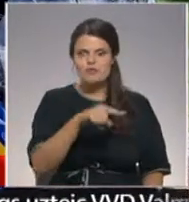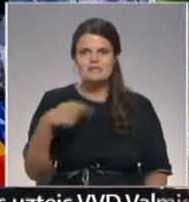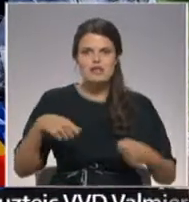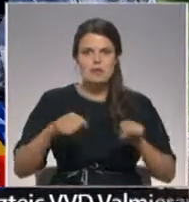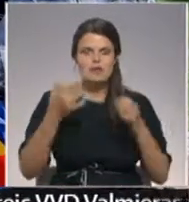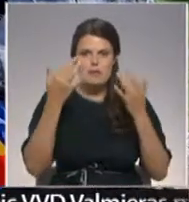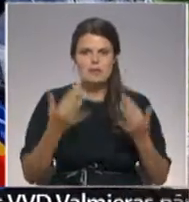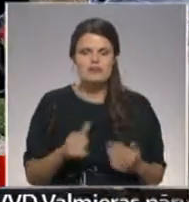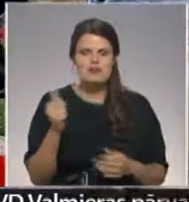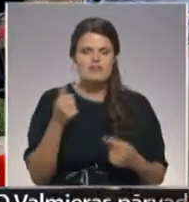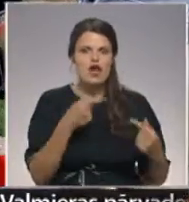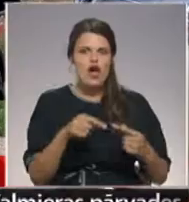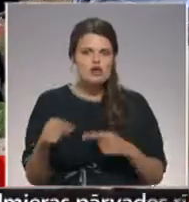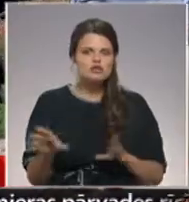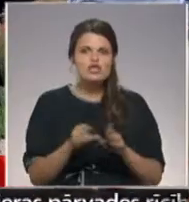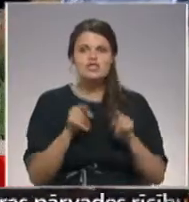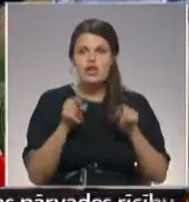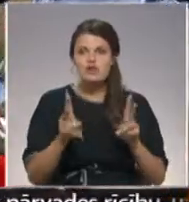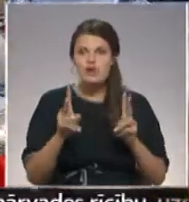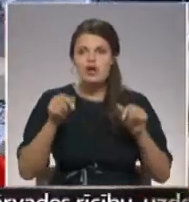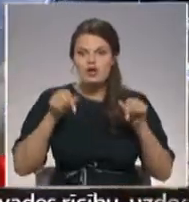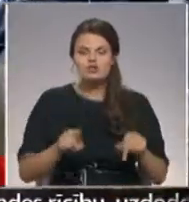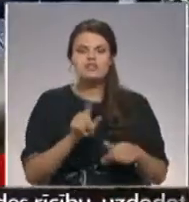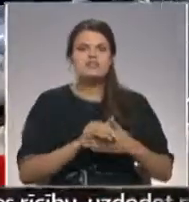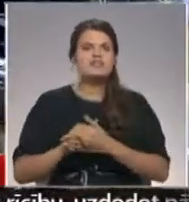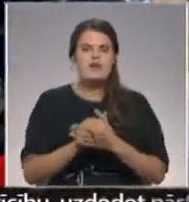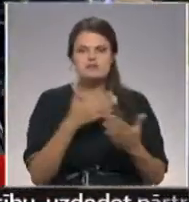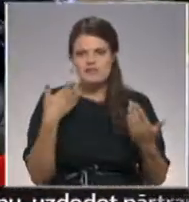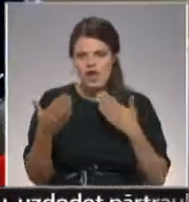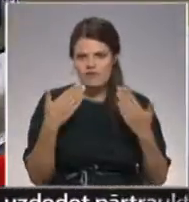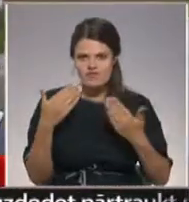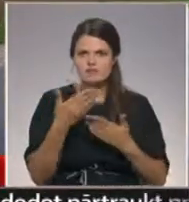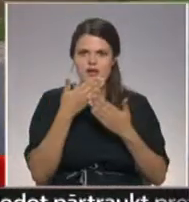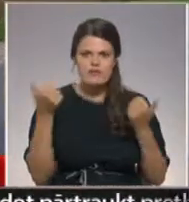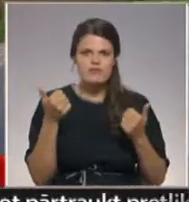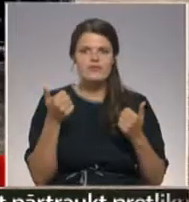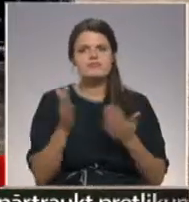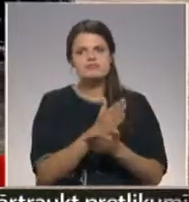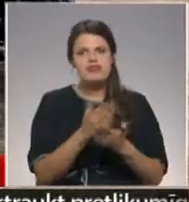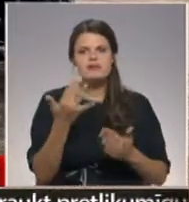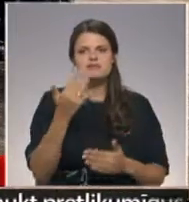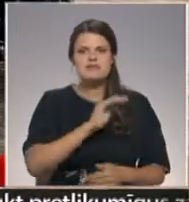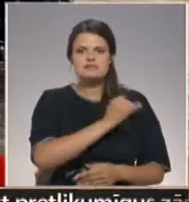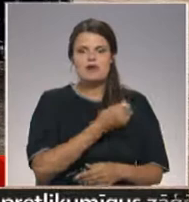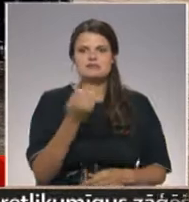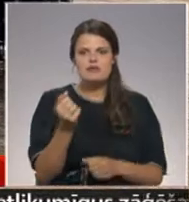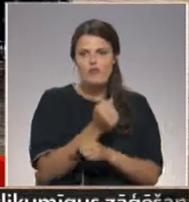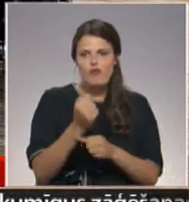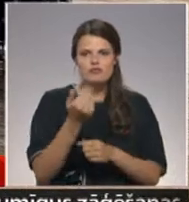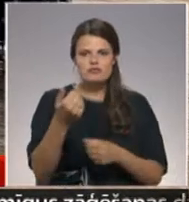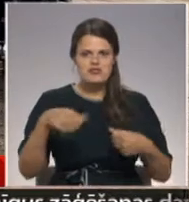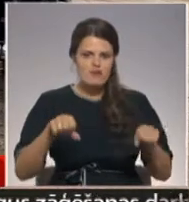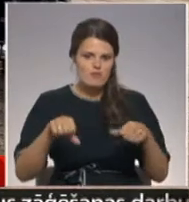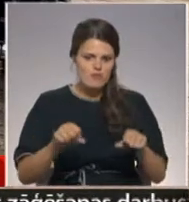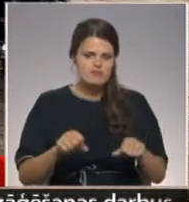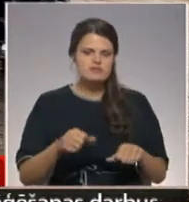motociklistu pasākumiem viņi atšķiras arī ar to, ka šeit valda draudzīgas attiecības un nesot starpības, cik jaudīgs motors ir tavam